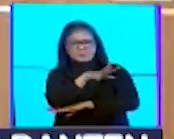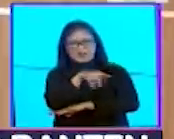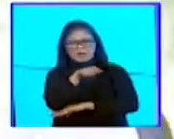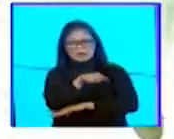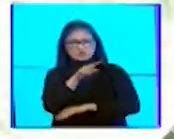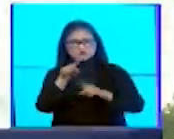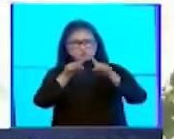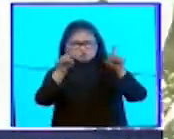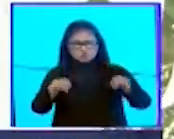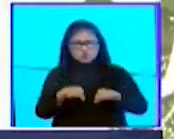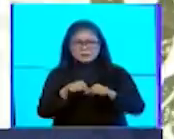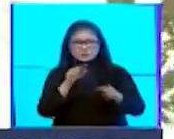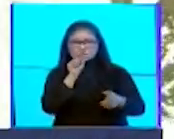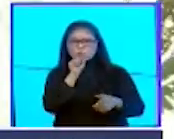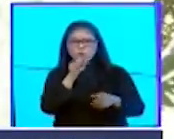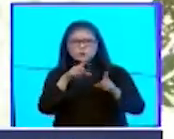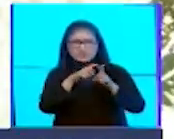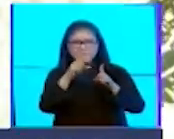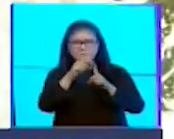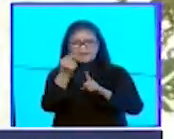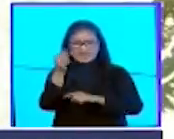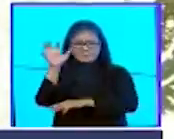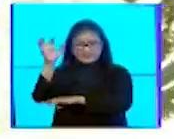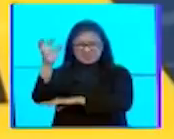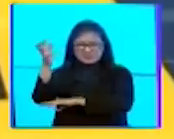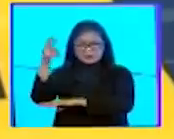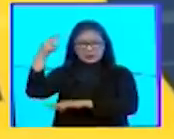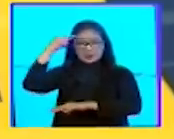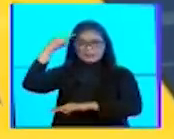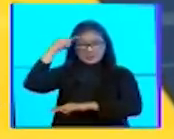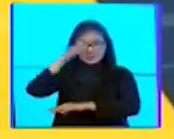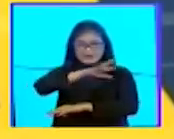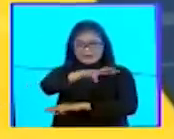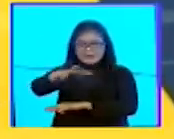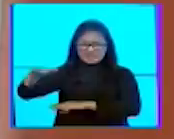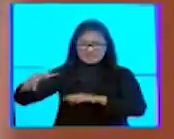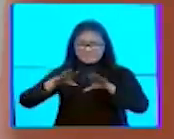Banten, Sekda Banten, Kepala Dinas Kepegawaian Daerah BKD, Kepala Dinas Kesehatan dan